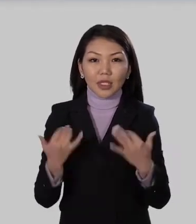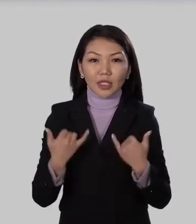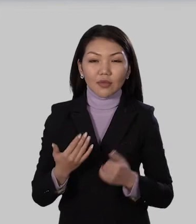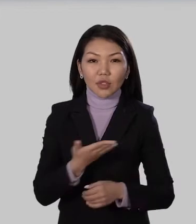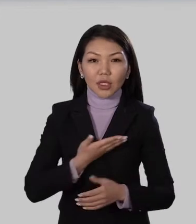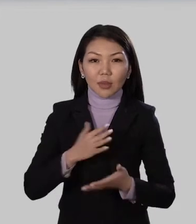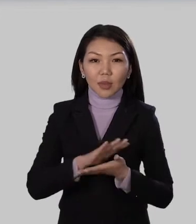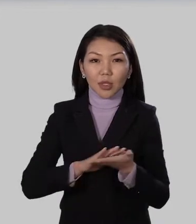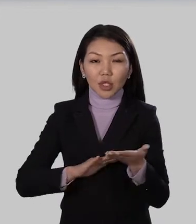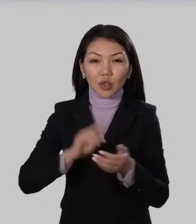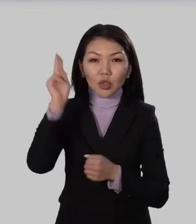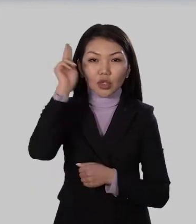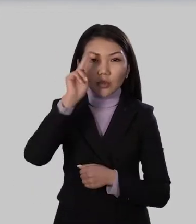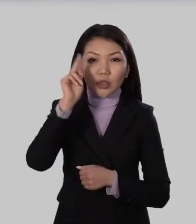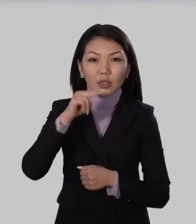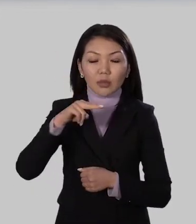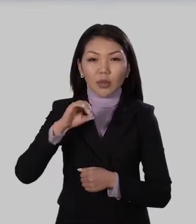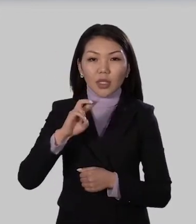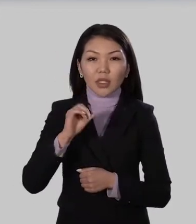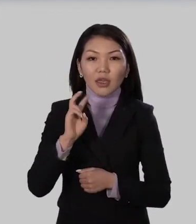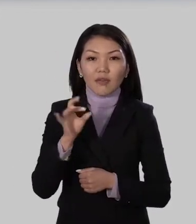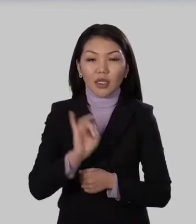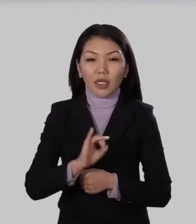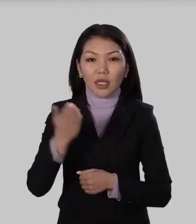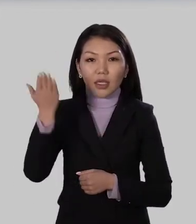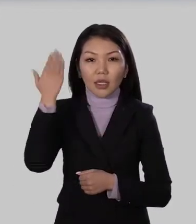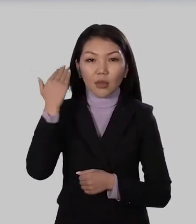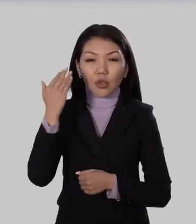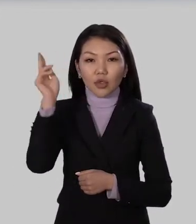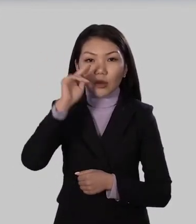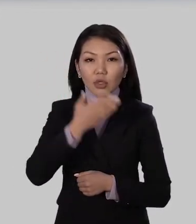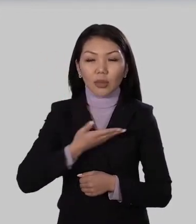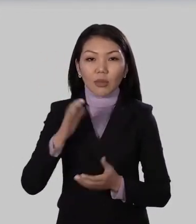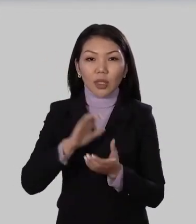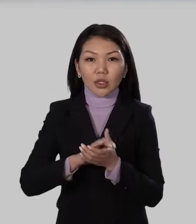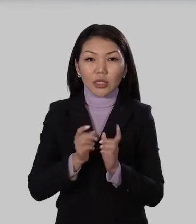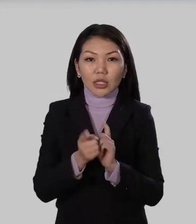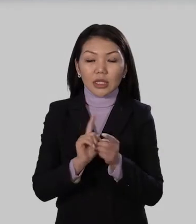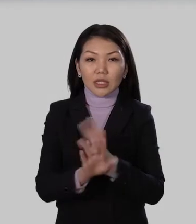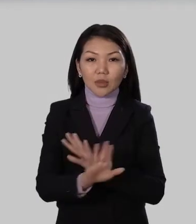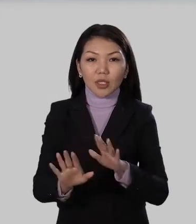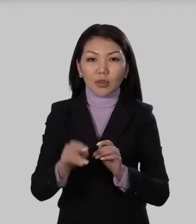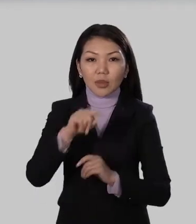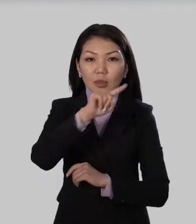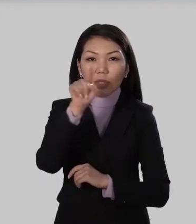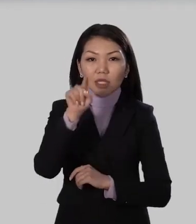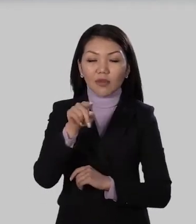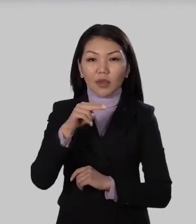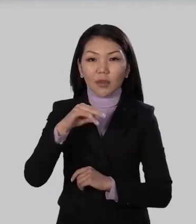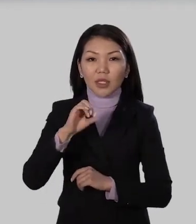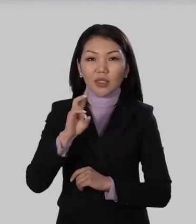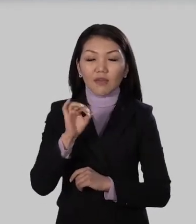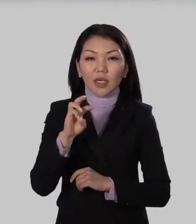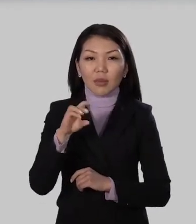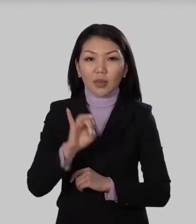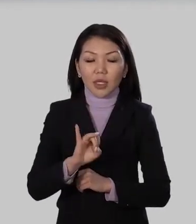Сегодня мы продолжим изучать приставки. На прошлом уроке мы познакомились с неизменяемыми приставками.